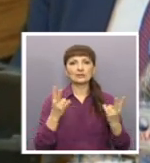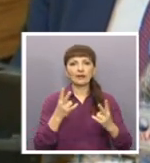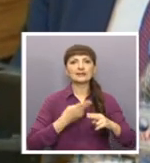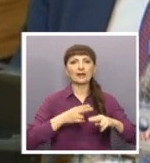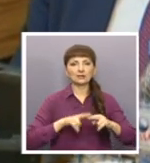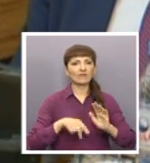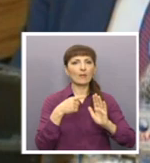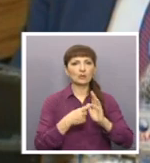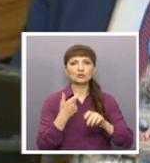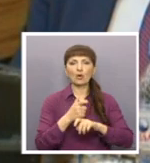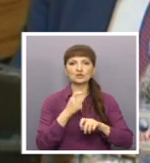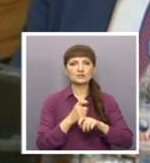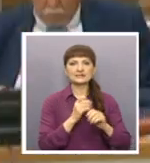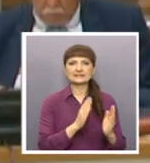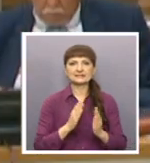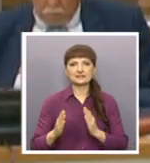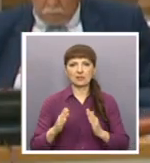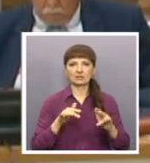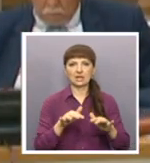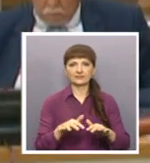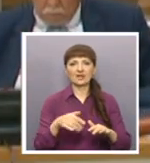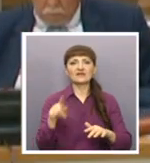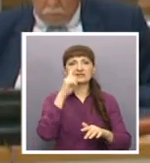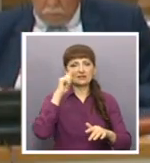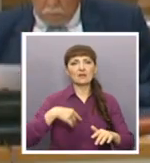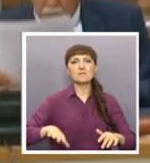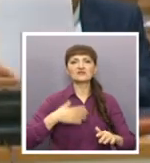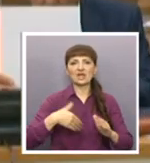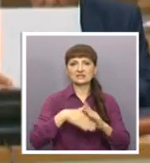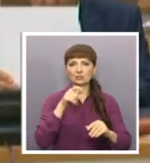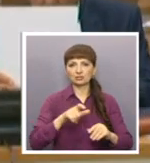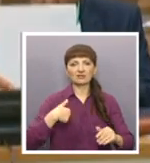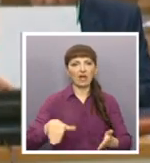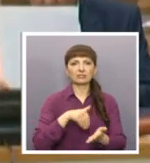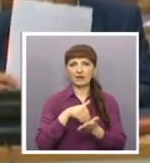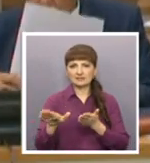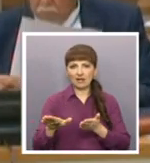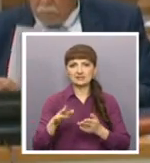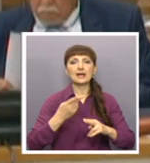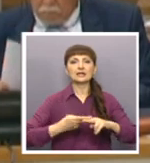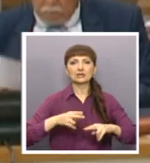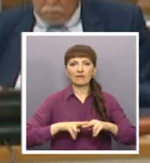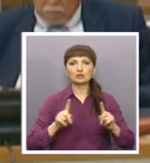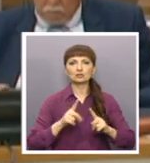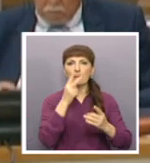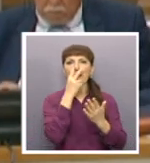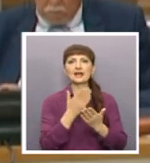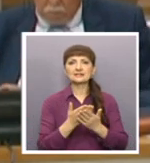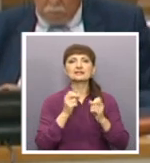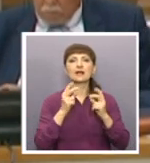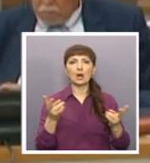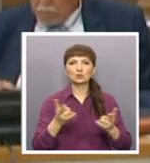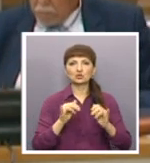этому вопросу очень системно подойти. Вы все знаете, я был депутатом, от всего отказался для того, чтобы показать, как